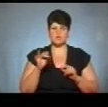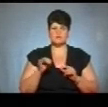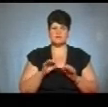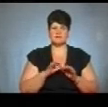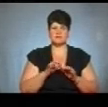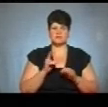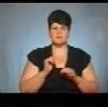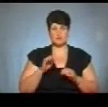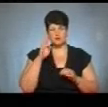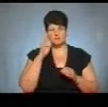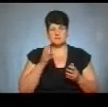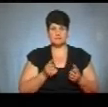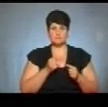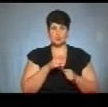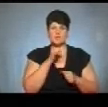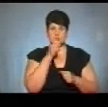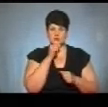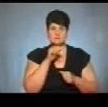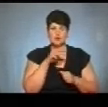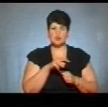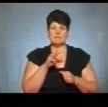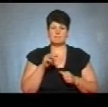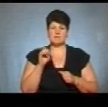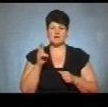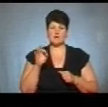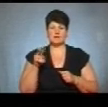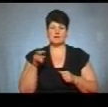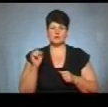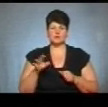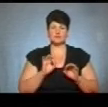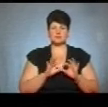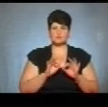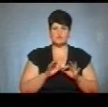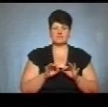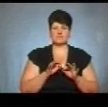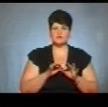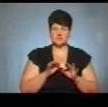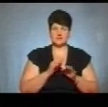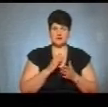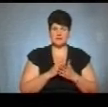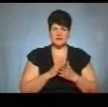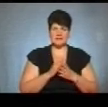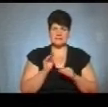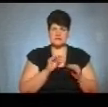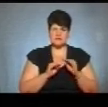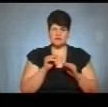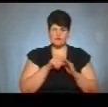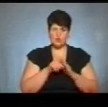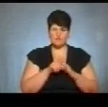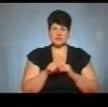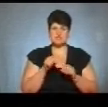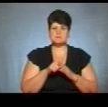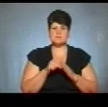Хлопця на конкурсі підтримував його дідусь Михайло Миколенко. Він розповів, вишивка на сорочці онука має зашифрований зміст. Там